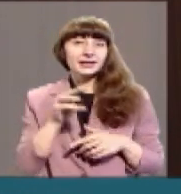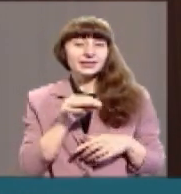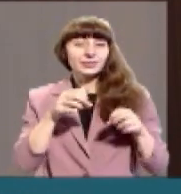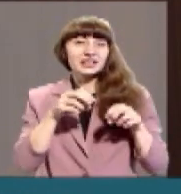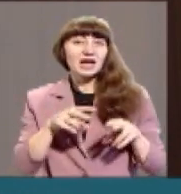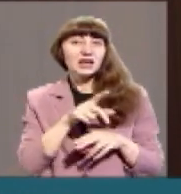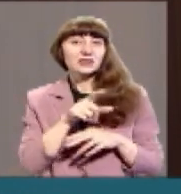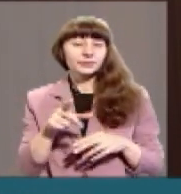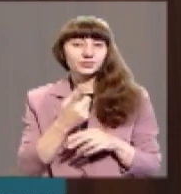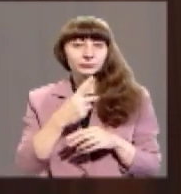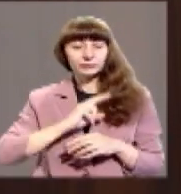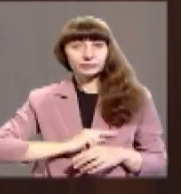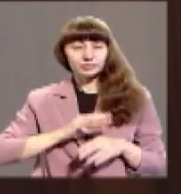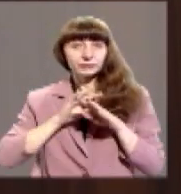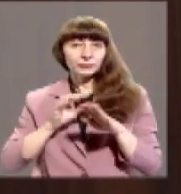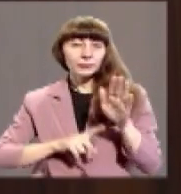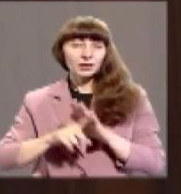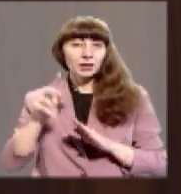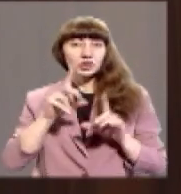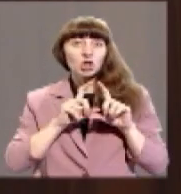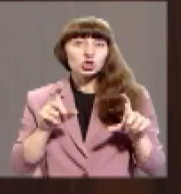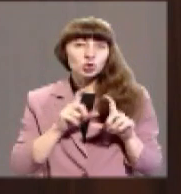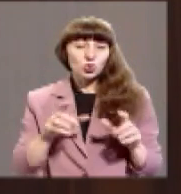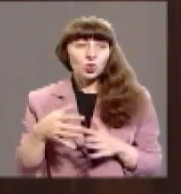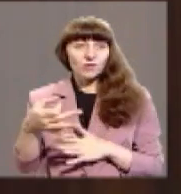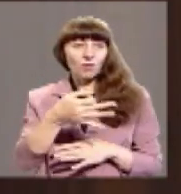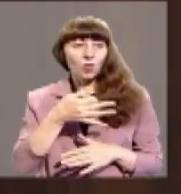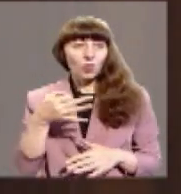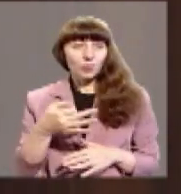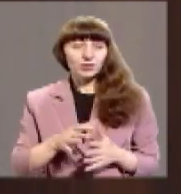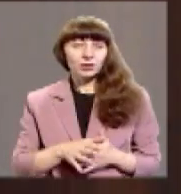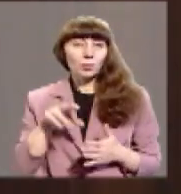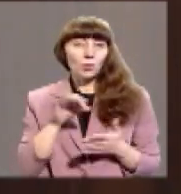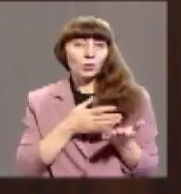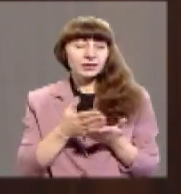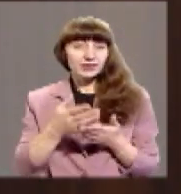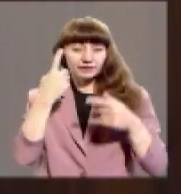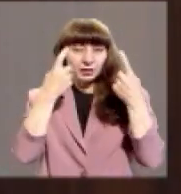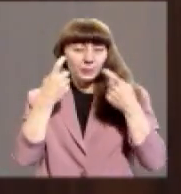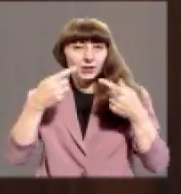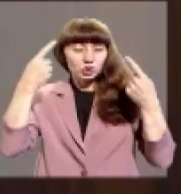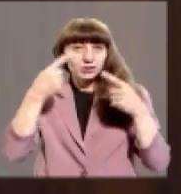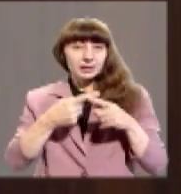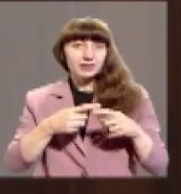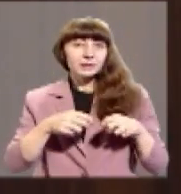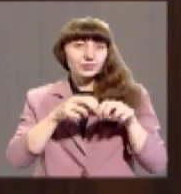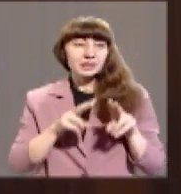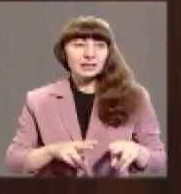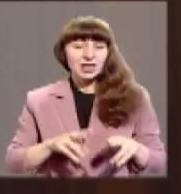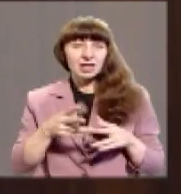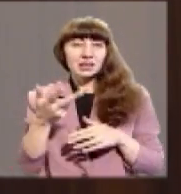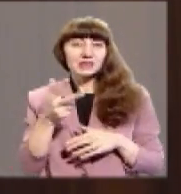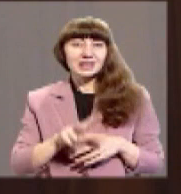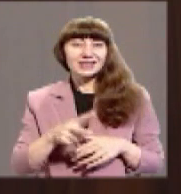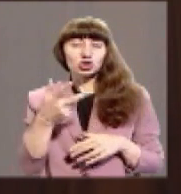IT-специалиста. Данная работа ведется со школьной скамьи. В области по направлению информационных технологий специализируются 3